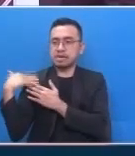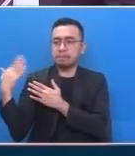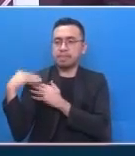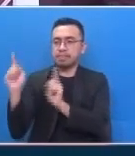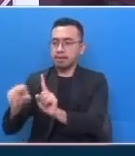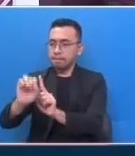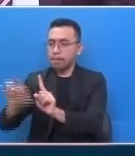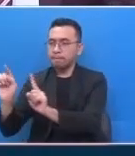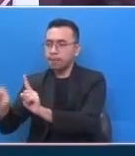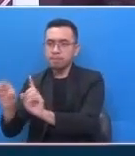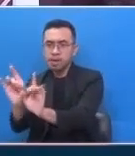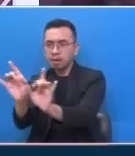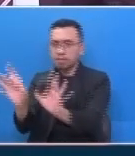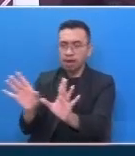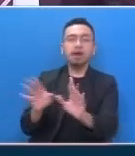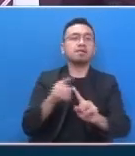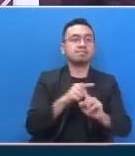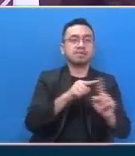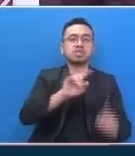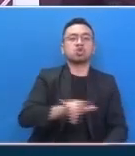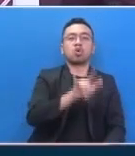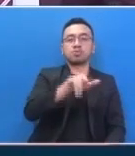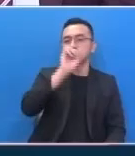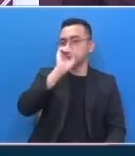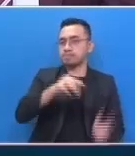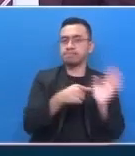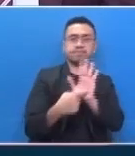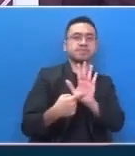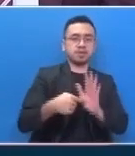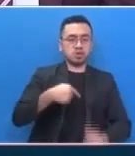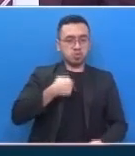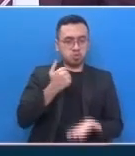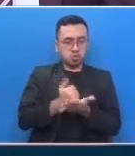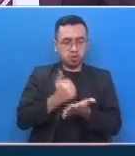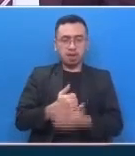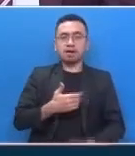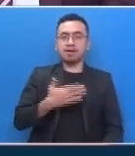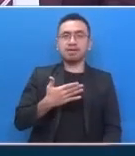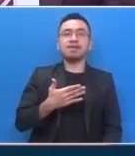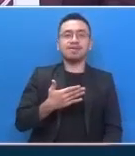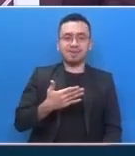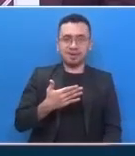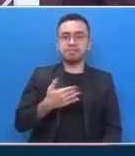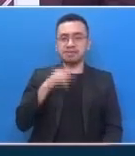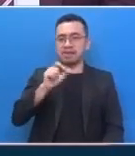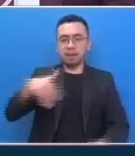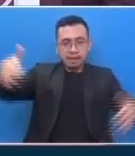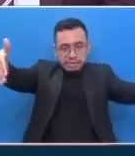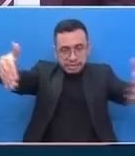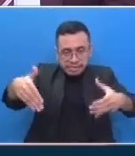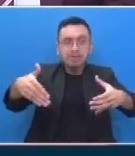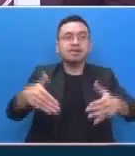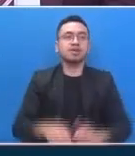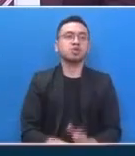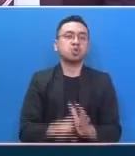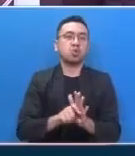juga tetap ada dalam satu barisan tetap dalam harmonisasi yang sama bahkan pernah ditunjukkan pada skalkala ekstrem dia bisa merangkul musuh